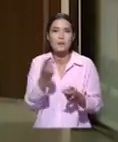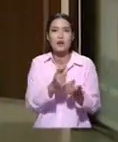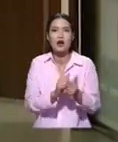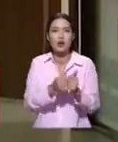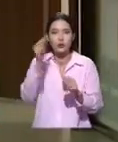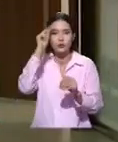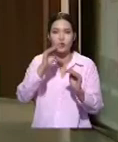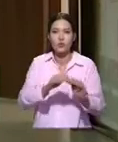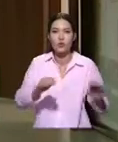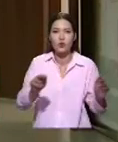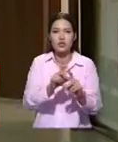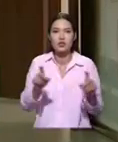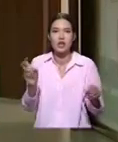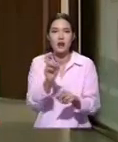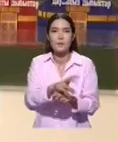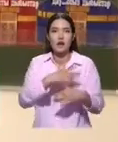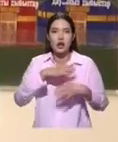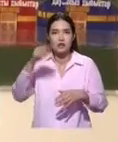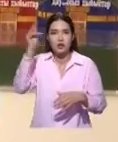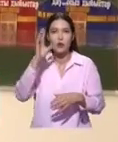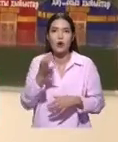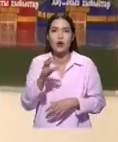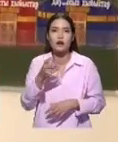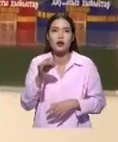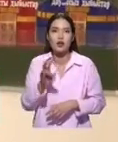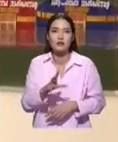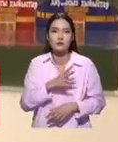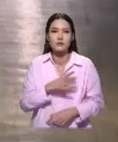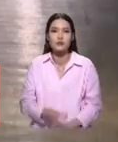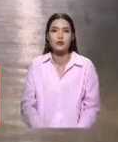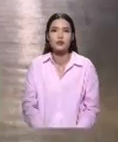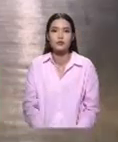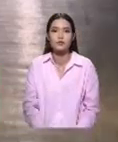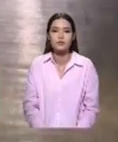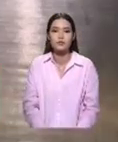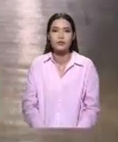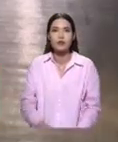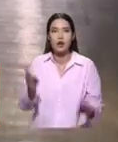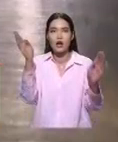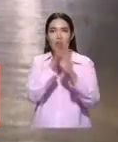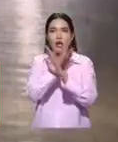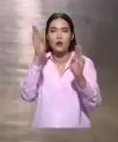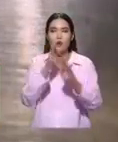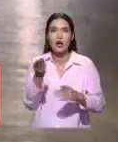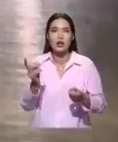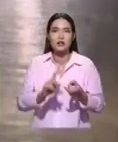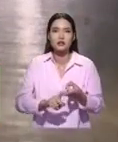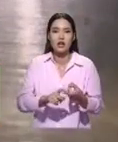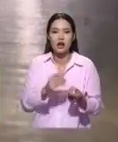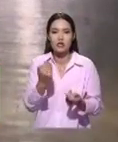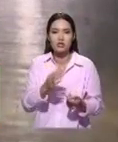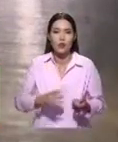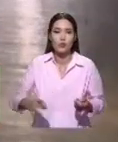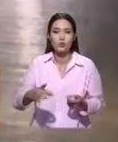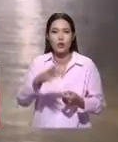ауысымның оқушылары мектепке барған жоқ. Оқу онлайн форматқа ауыстырылды. Ауа райының жағдайына байланысты облыстағы